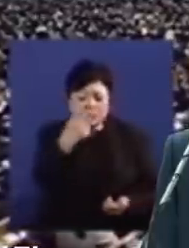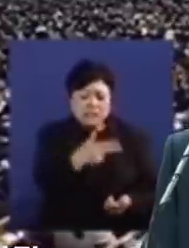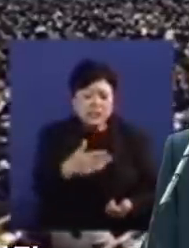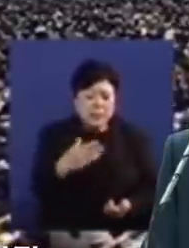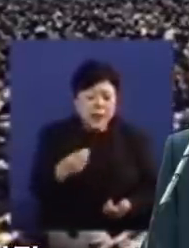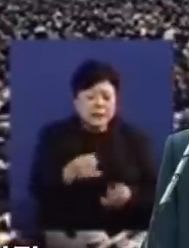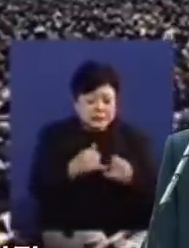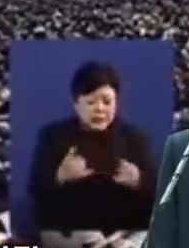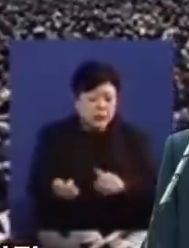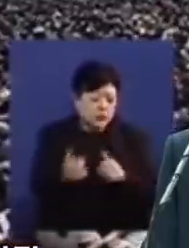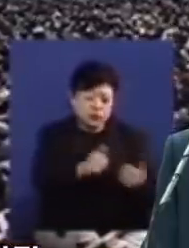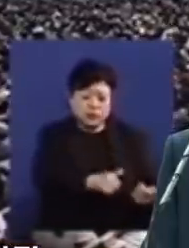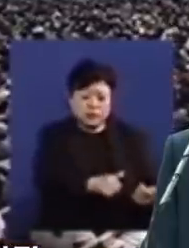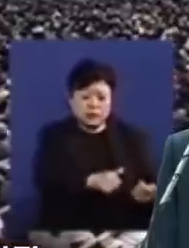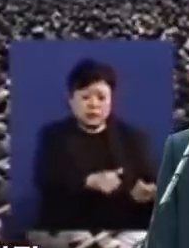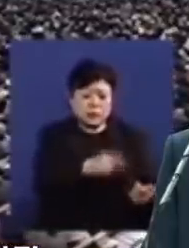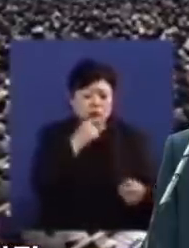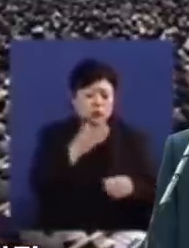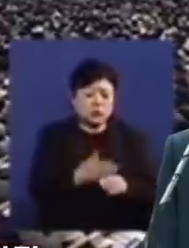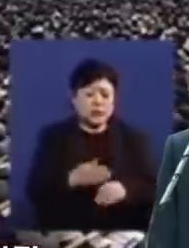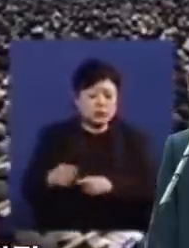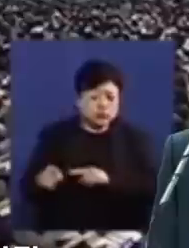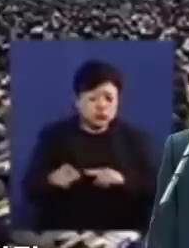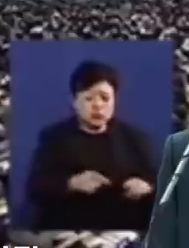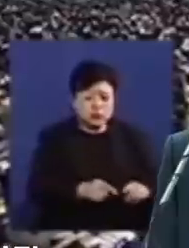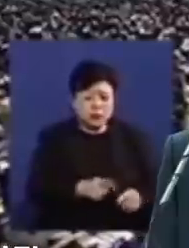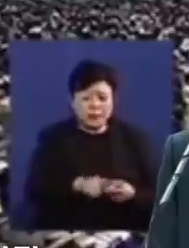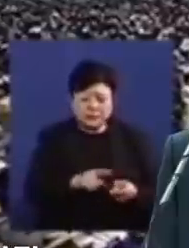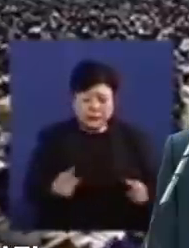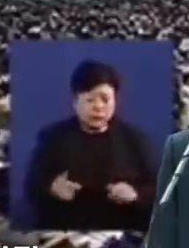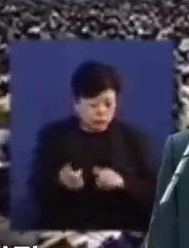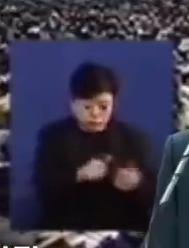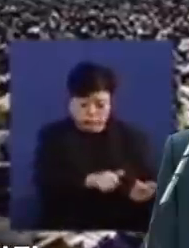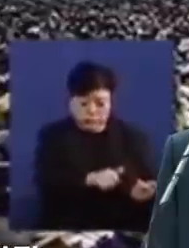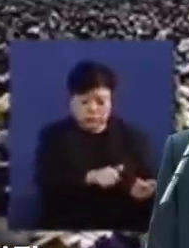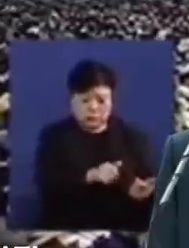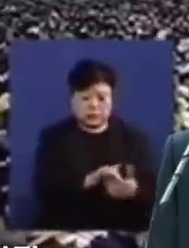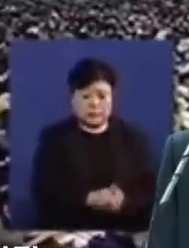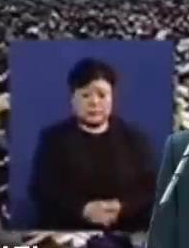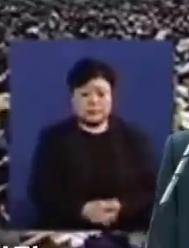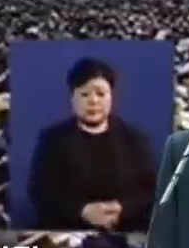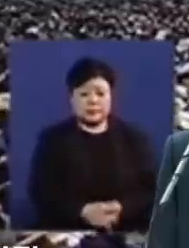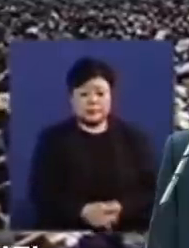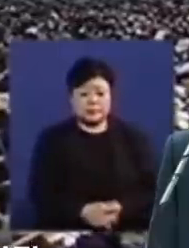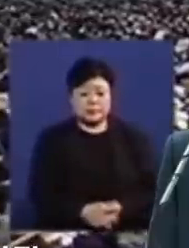이상을 공산주의 사상에 동의하지 않는다고 죽였는 것입니다.